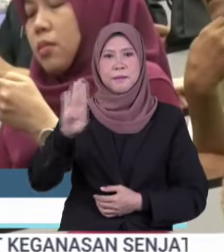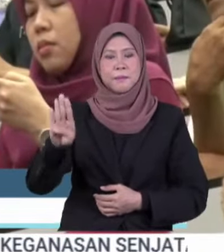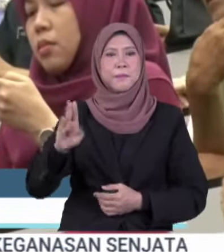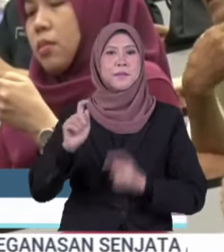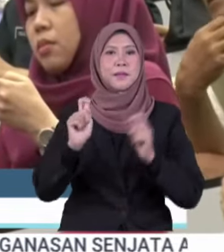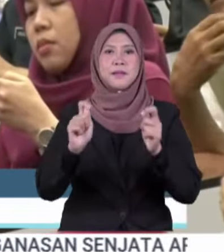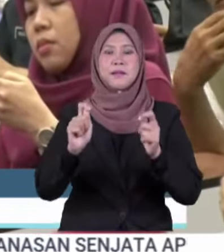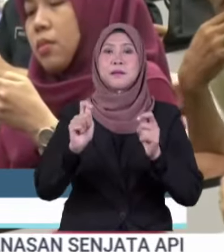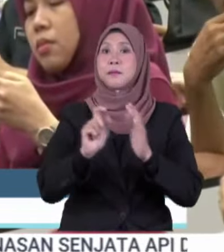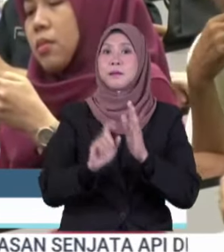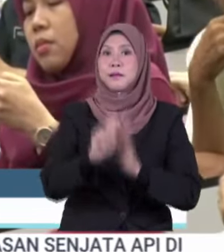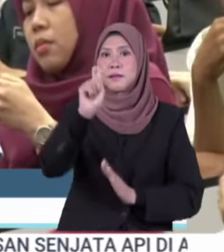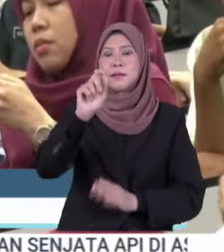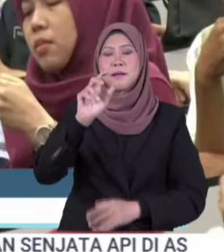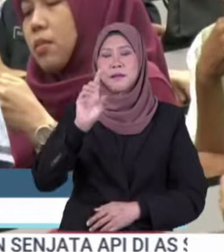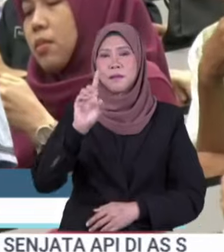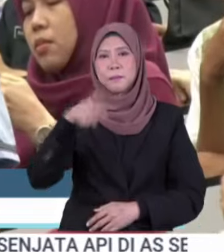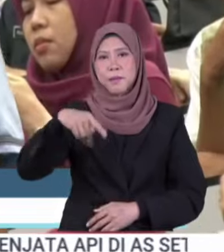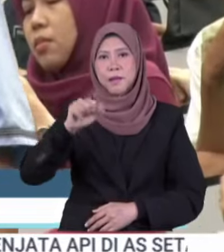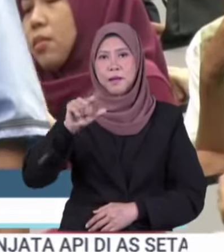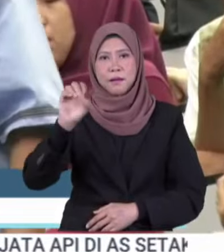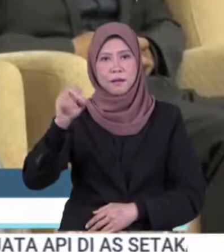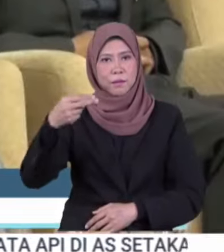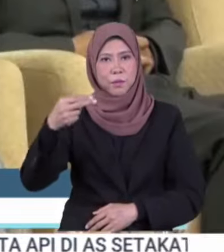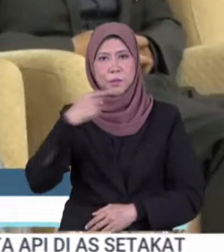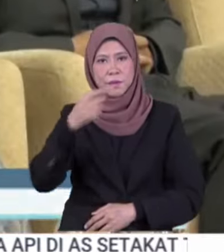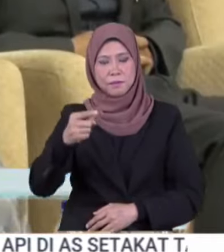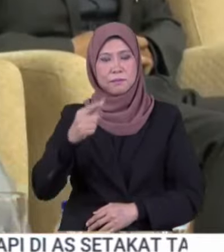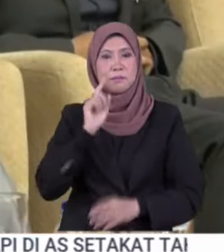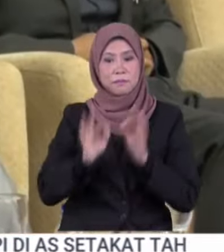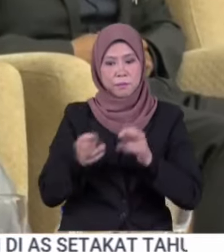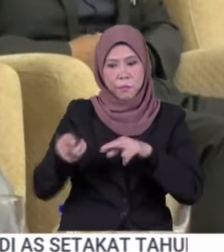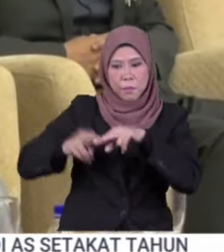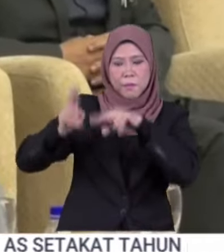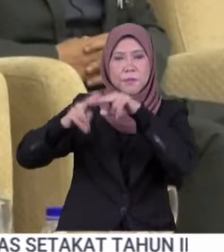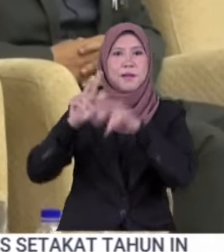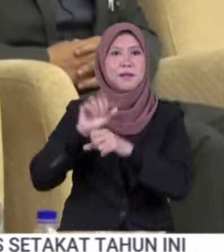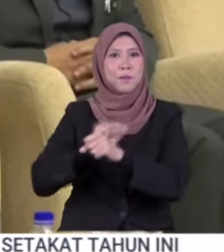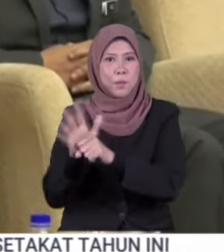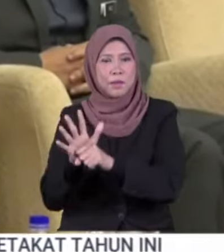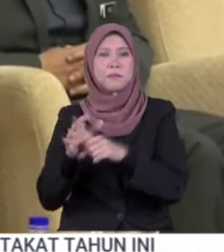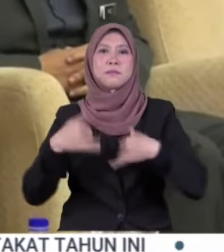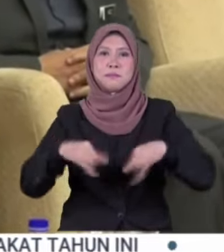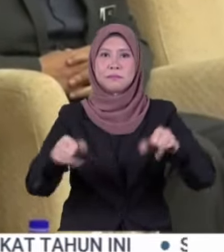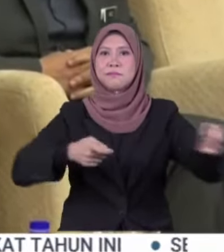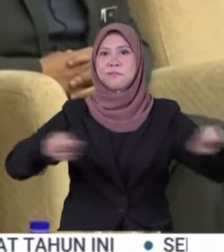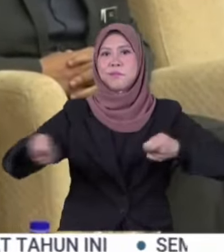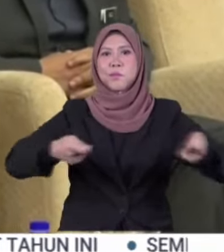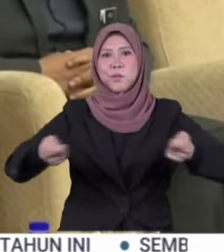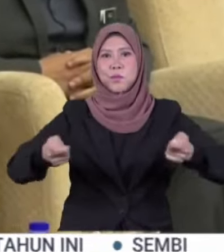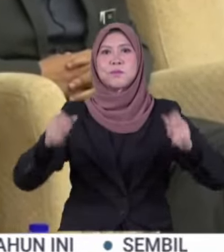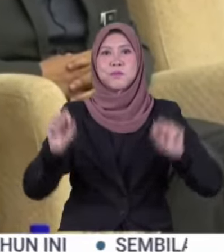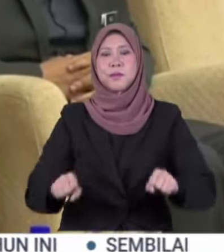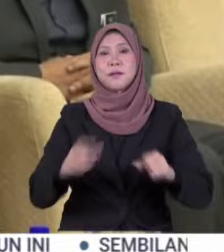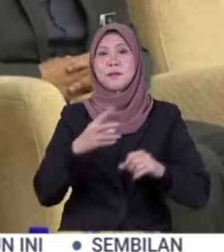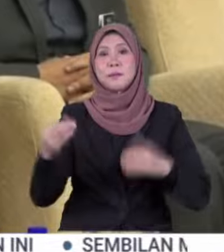Pagoh. Meskipun terdapat peningkatan kes, Dr. Zaliha memberi jaminan keadaan COVID-19 dalam negara terkawal dan